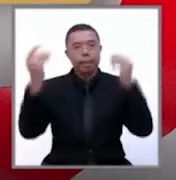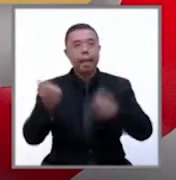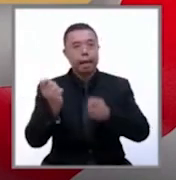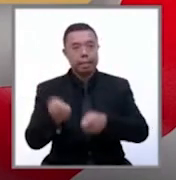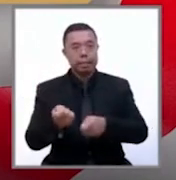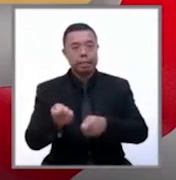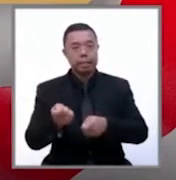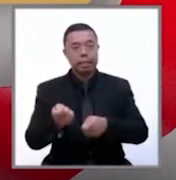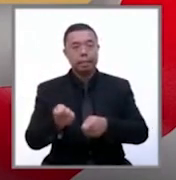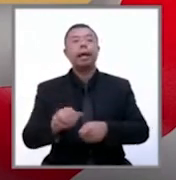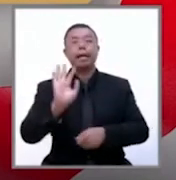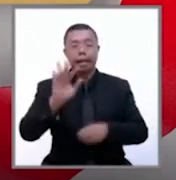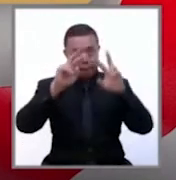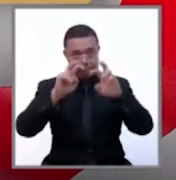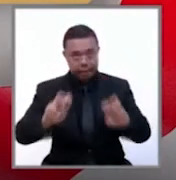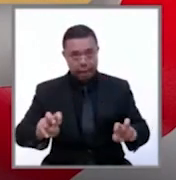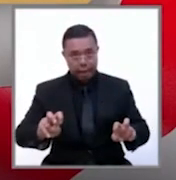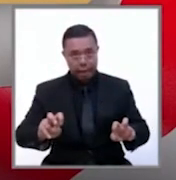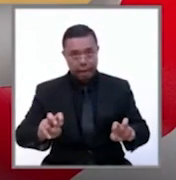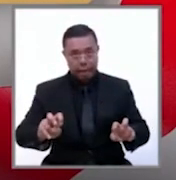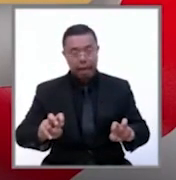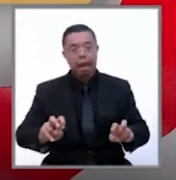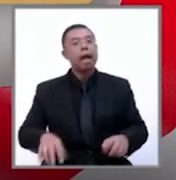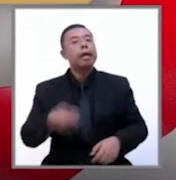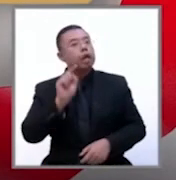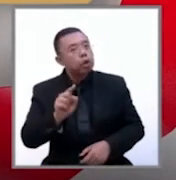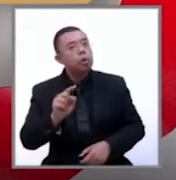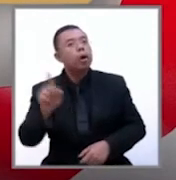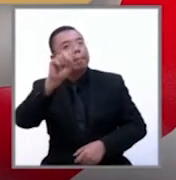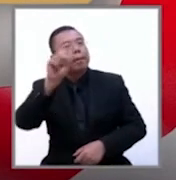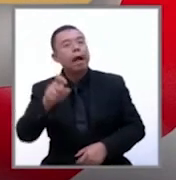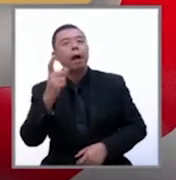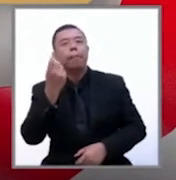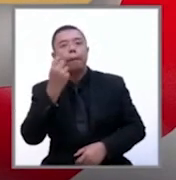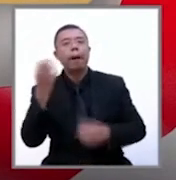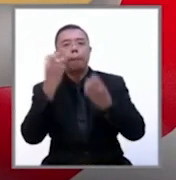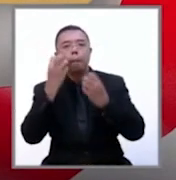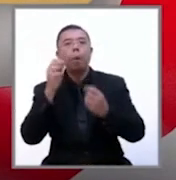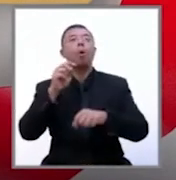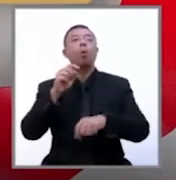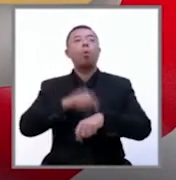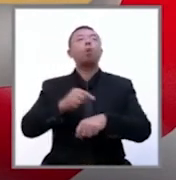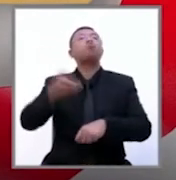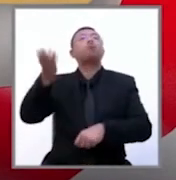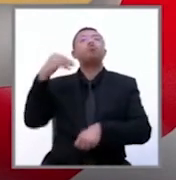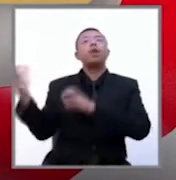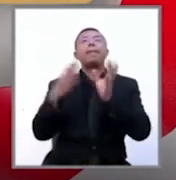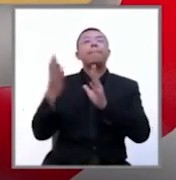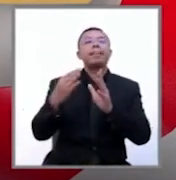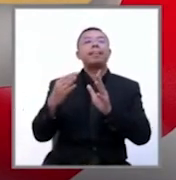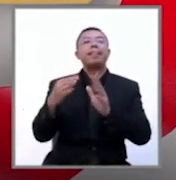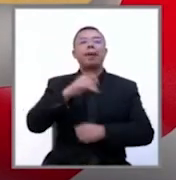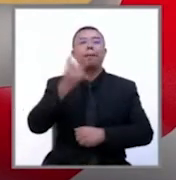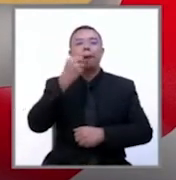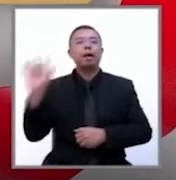petani nanti dicek ya bahwa itu pertanyaan Pak Prabowo ke Pak Jokowi saat itu pak